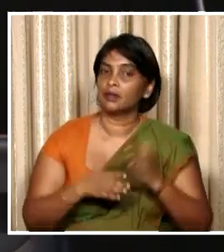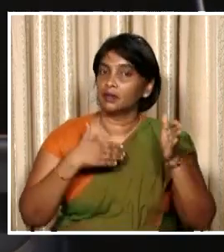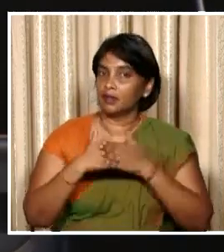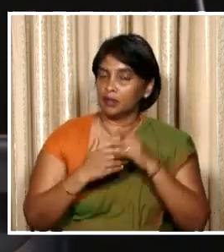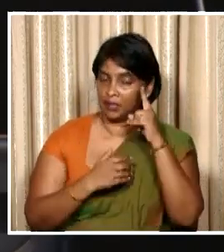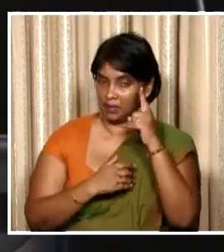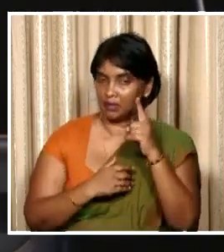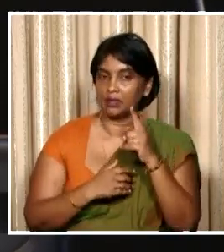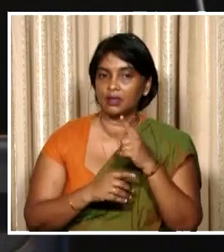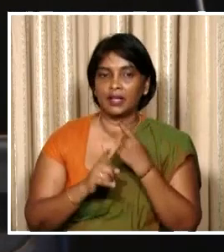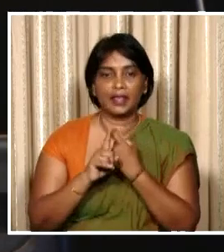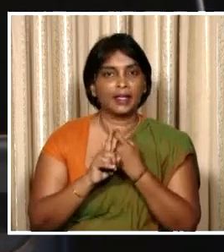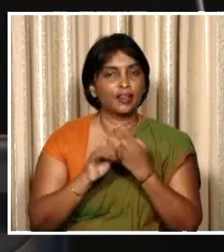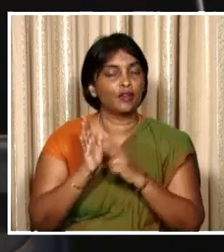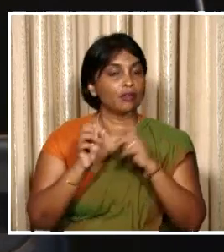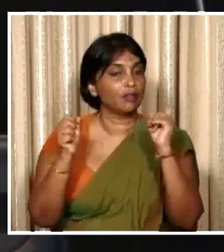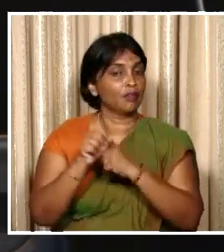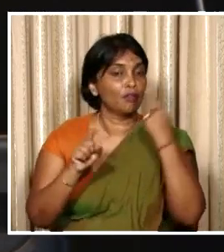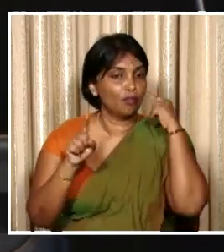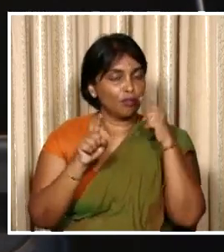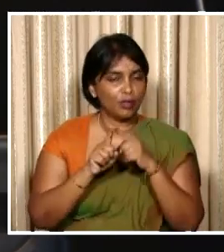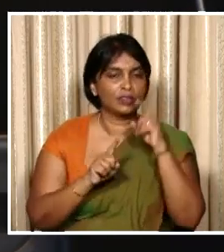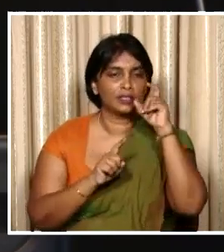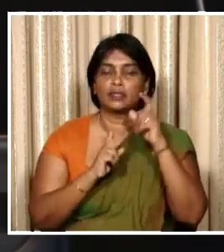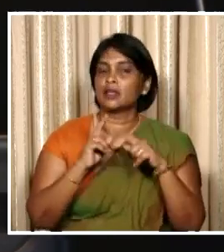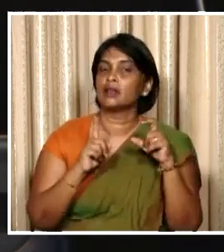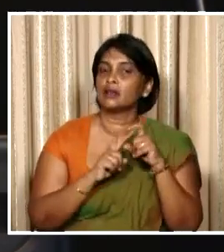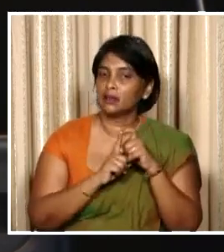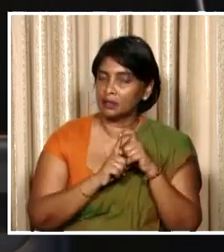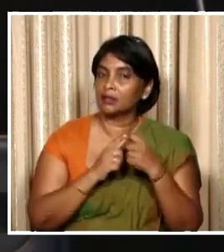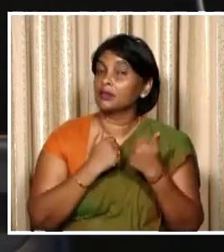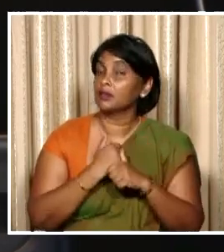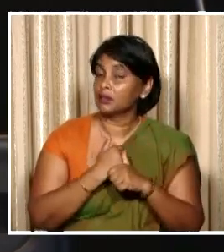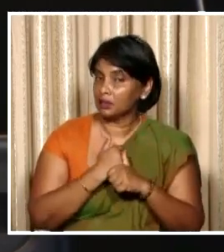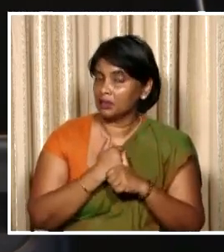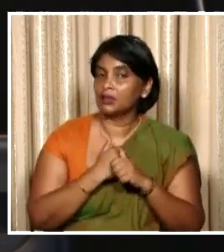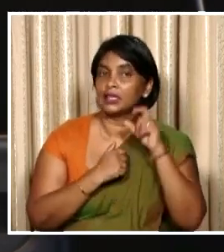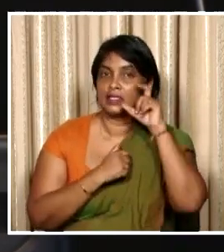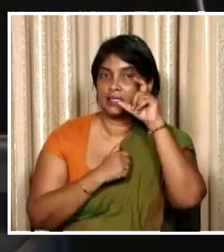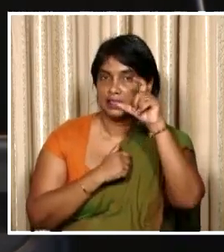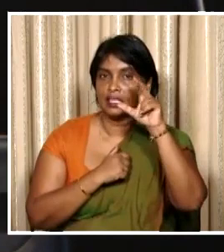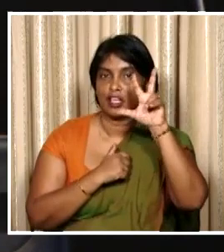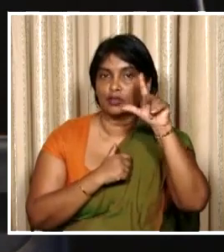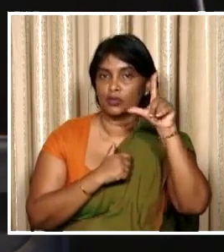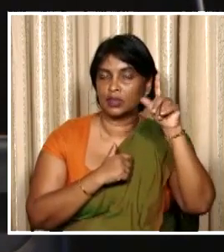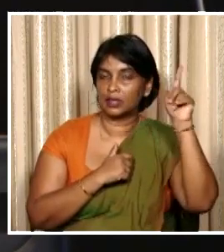එක්ක. කීත්නර් ඝාතනය සම්බන්ධයෙන් අපරාධ පරීක්ෂණ දෙපාර්තම සකස් කළ සී අසූහත